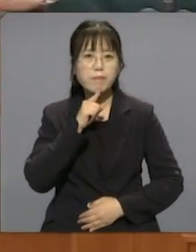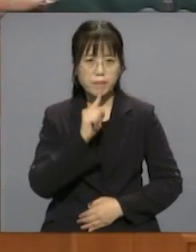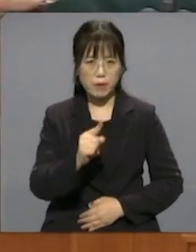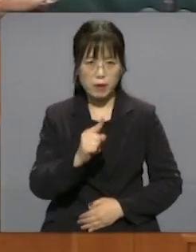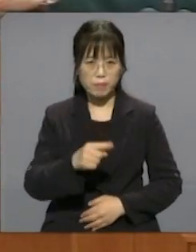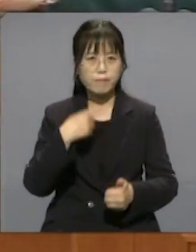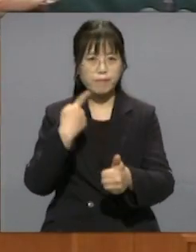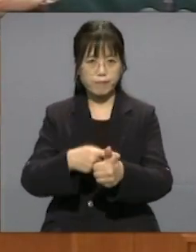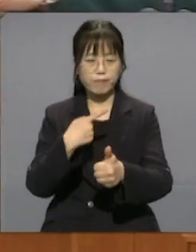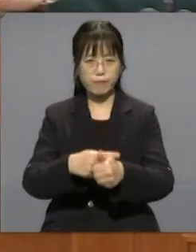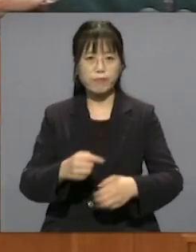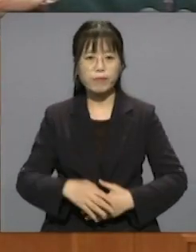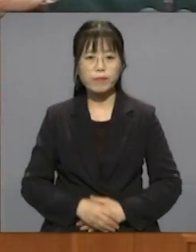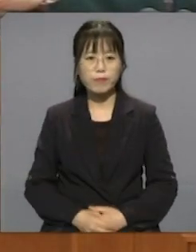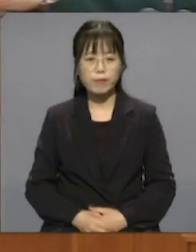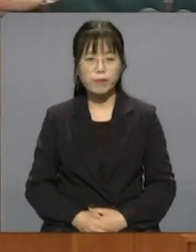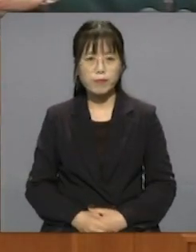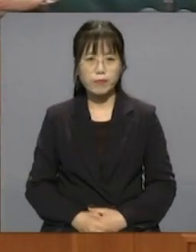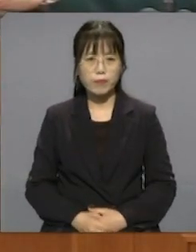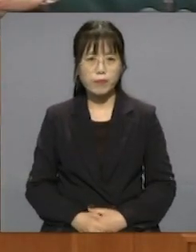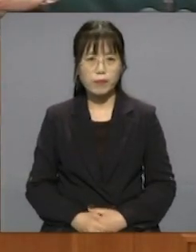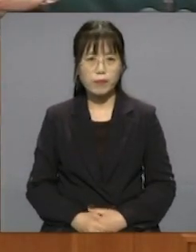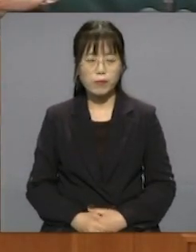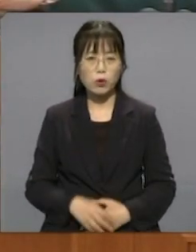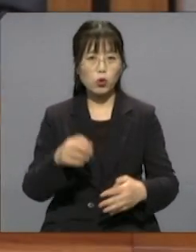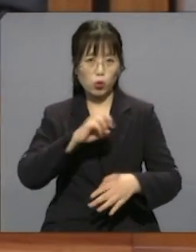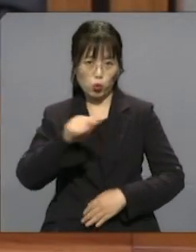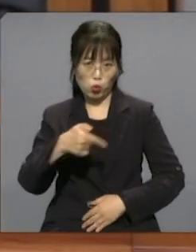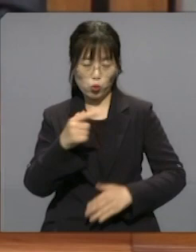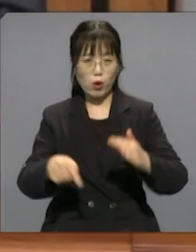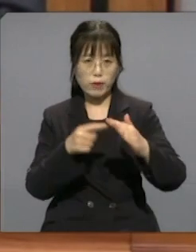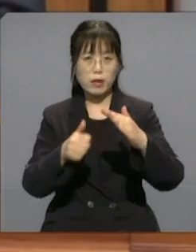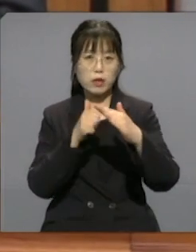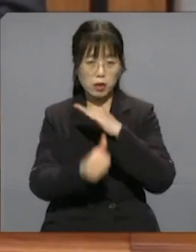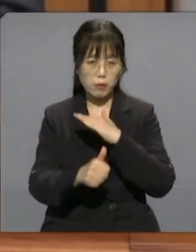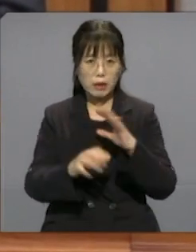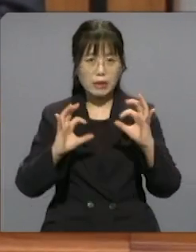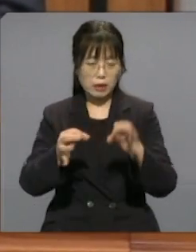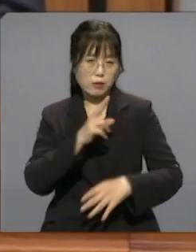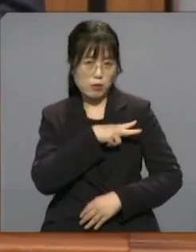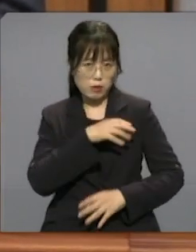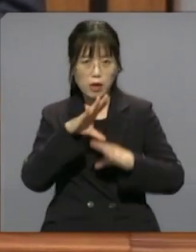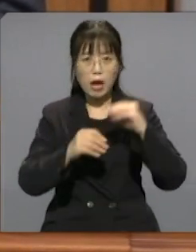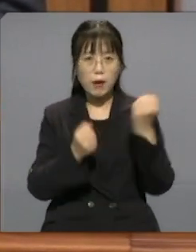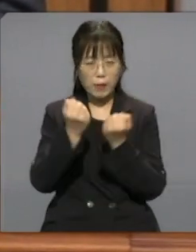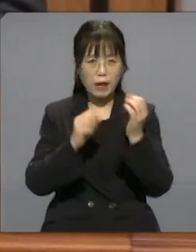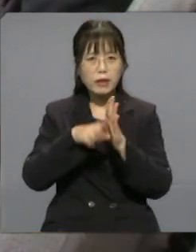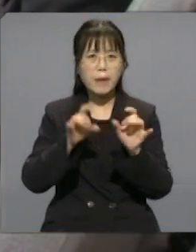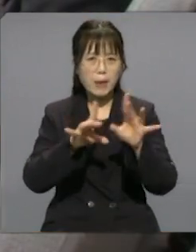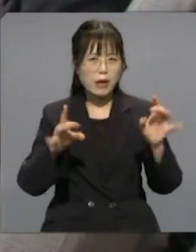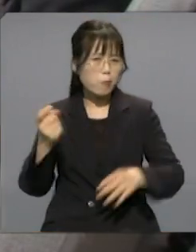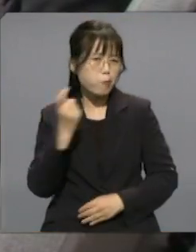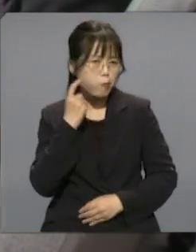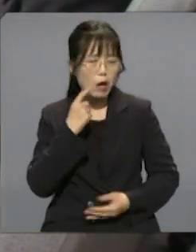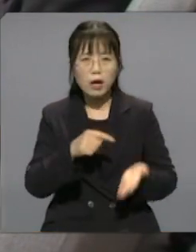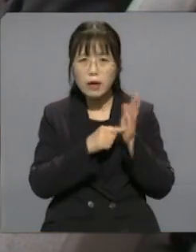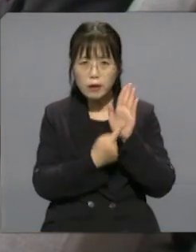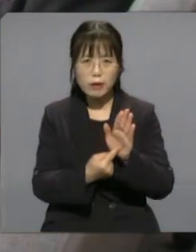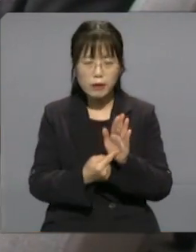언급하며 이같이 밝혔습니다. 윤 원내대표는 또 김 의원이 해명할 때마다 거짓말이